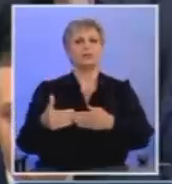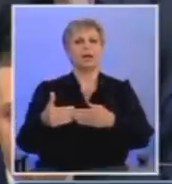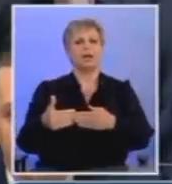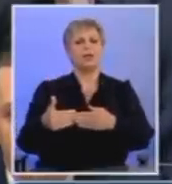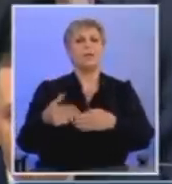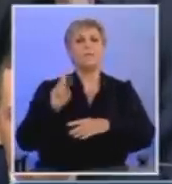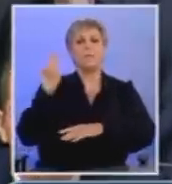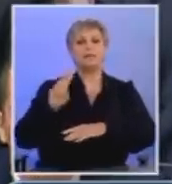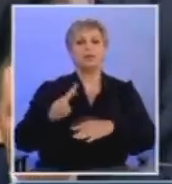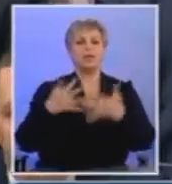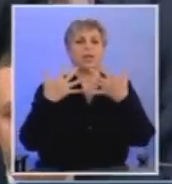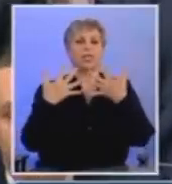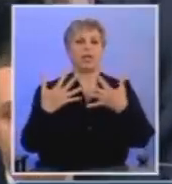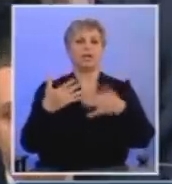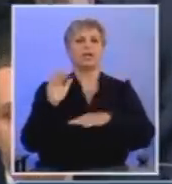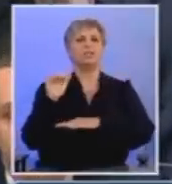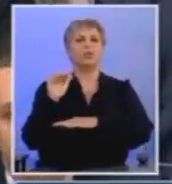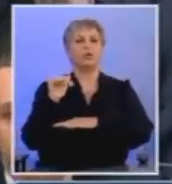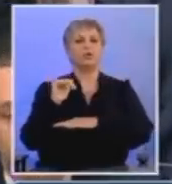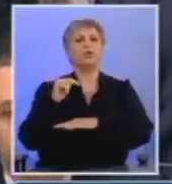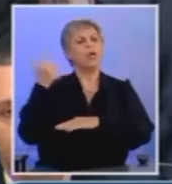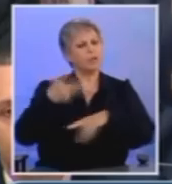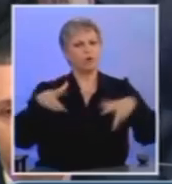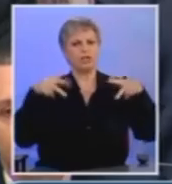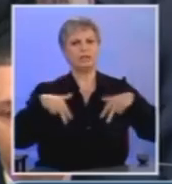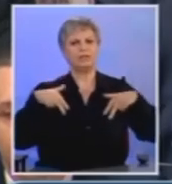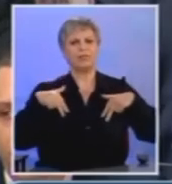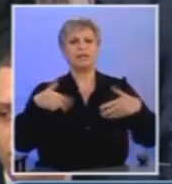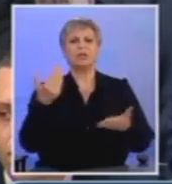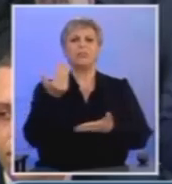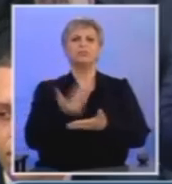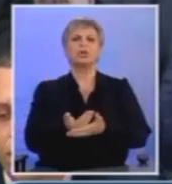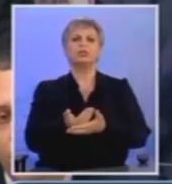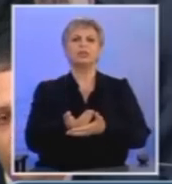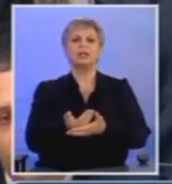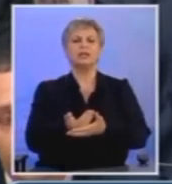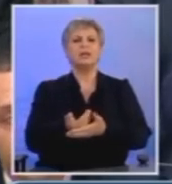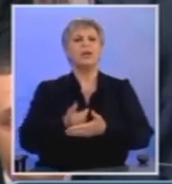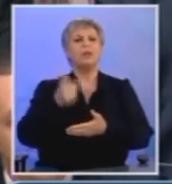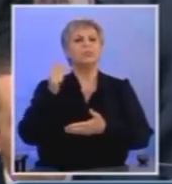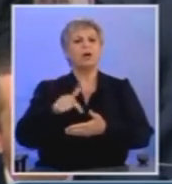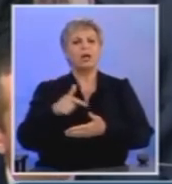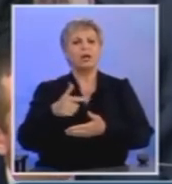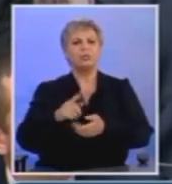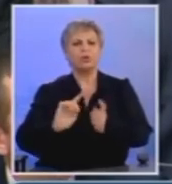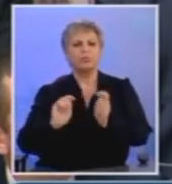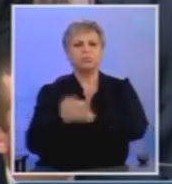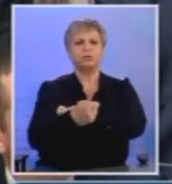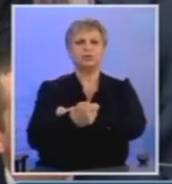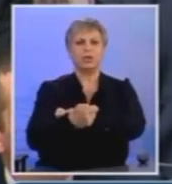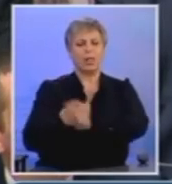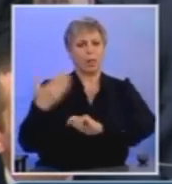την Παρασκευή, ήλθε εδώ η κυβέρνηση με μια πρόταση η οποία μετέτρεπε το όχι σε